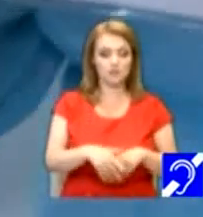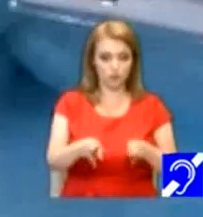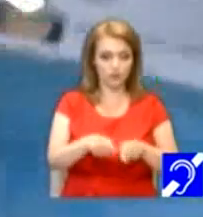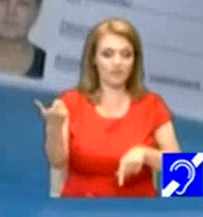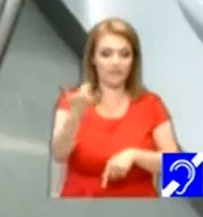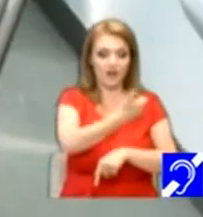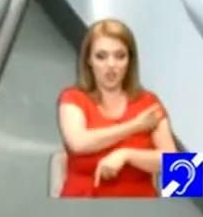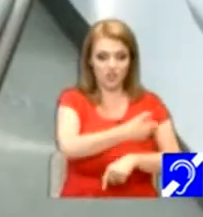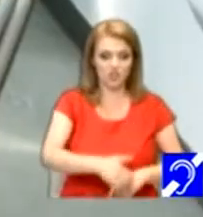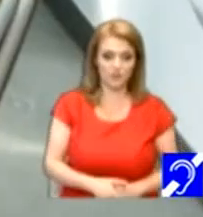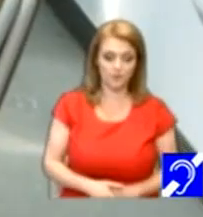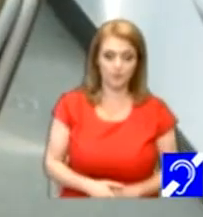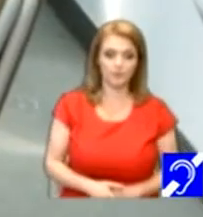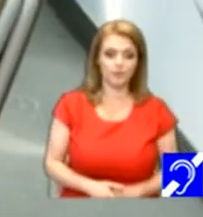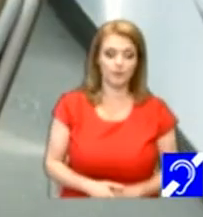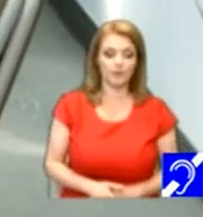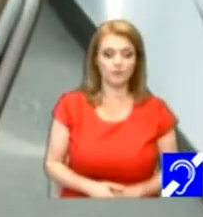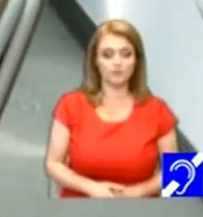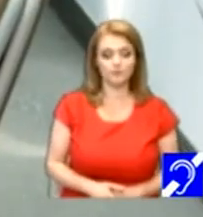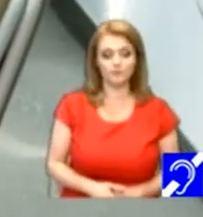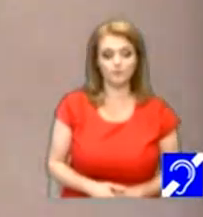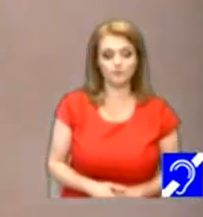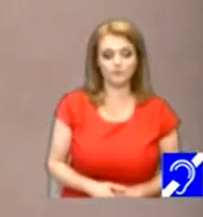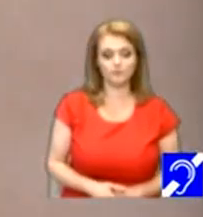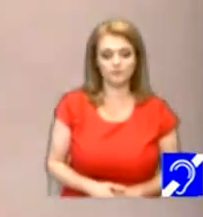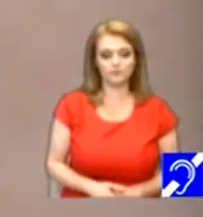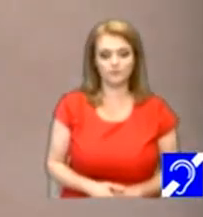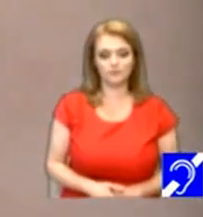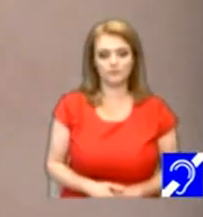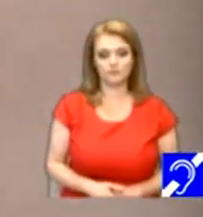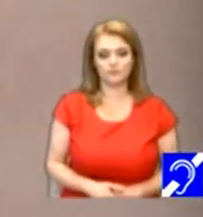care se modifică în fiecare zi în funcție de solicitări.